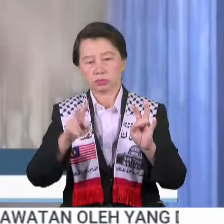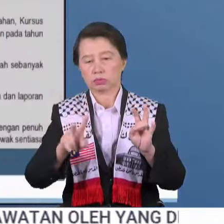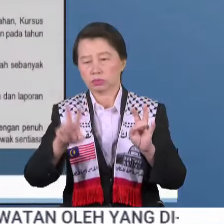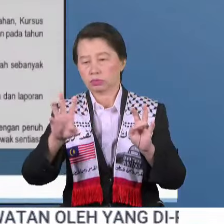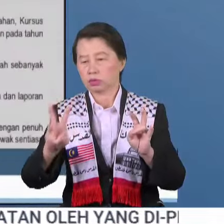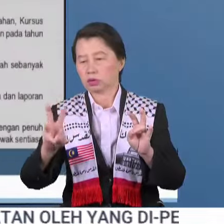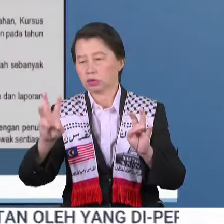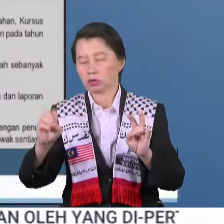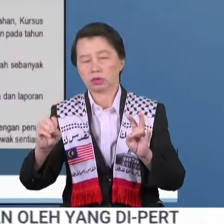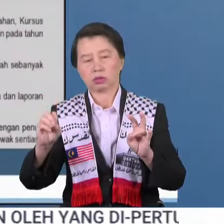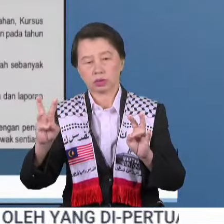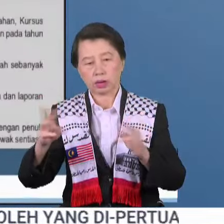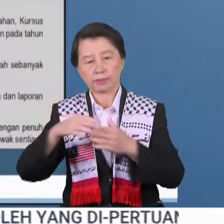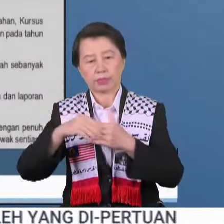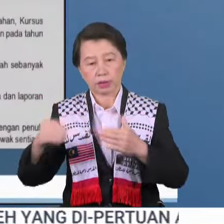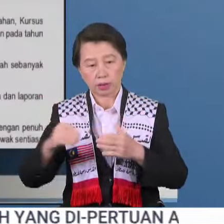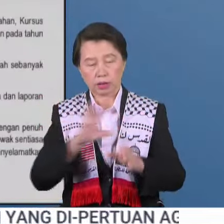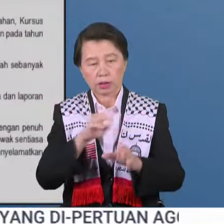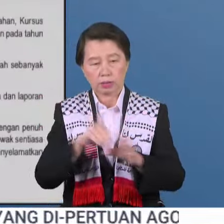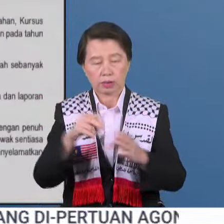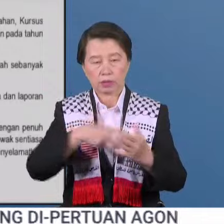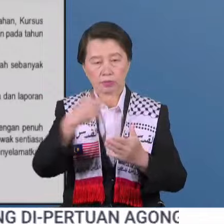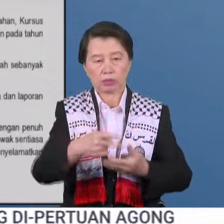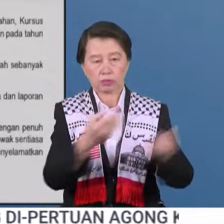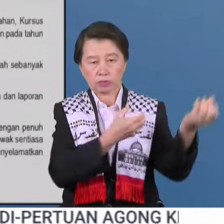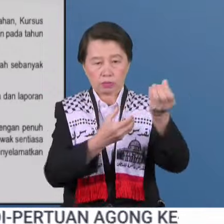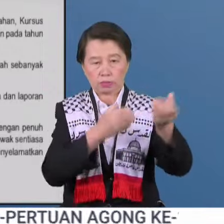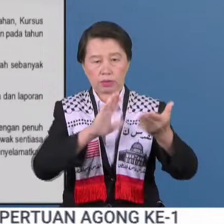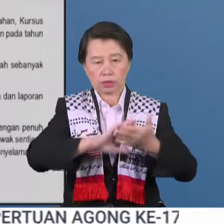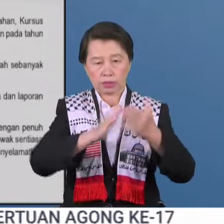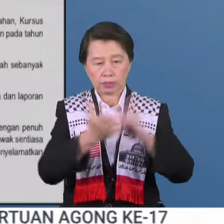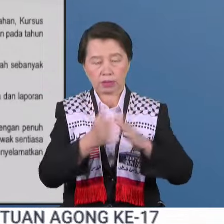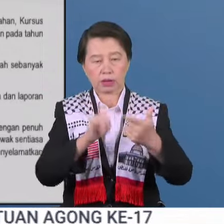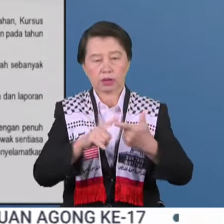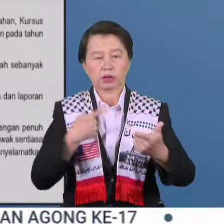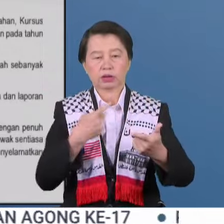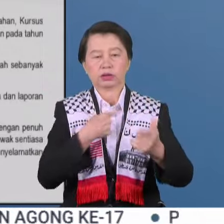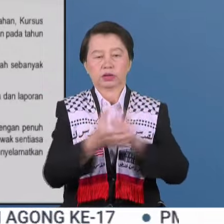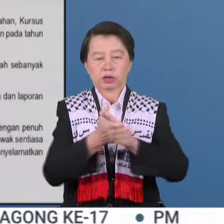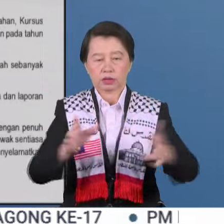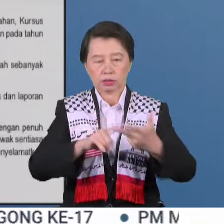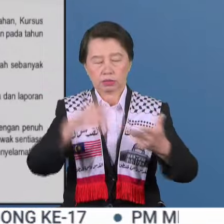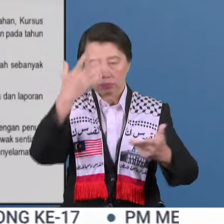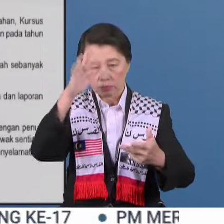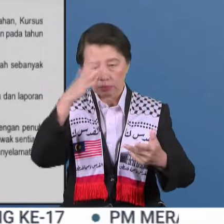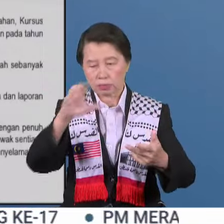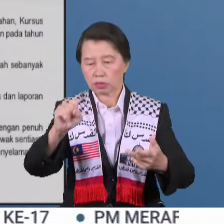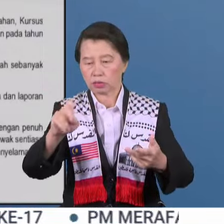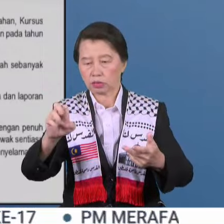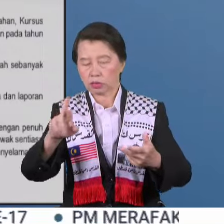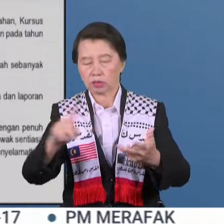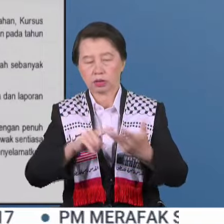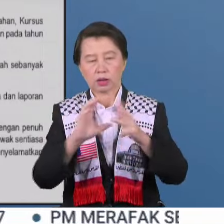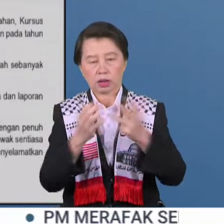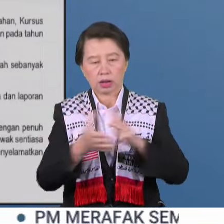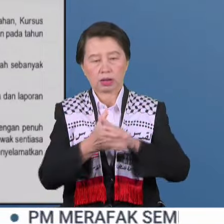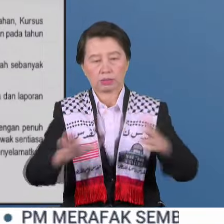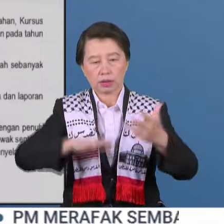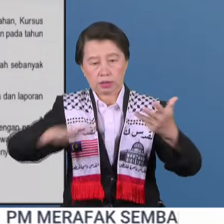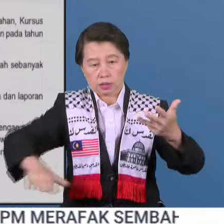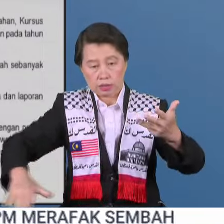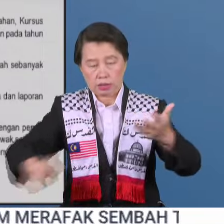berjumlah2446 katanya I meliputi omun kita selamat celik Suri kelab keselamatan